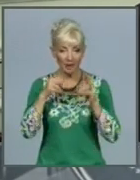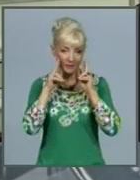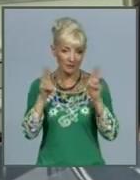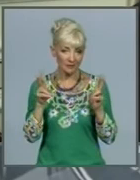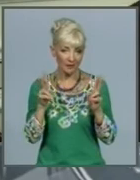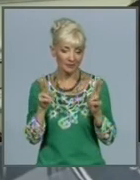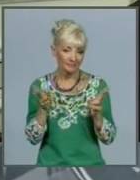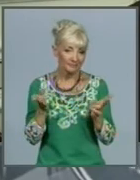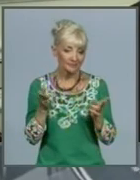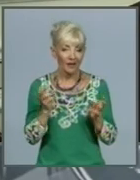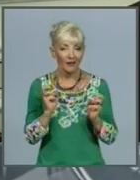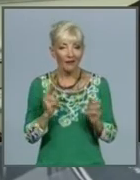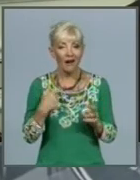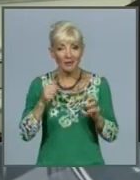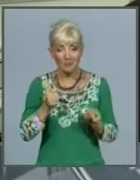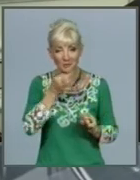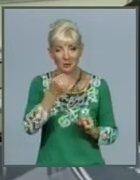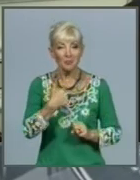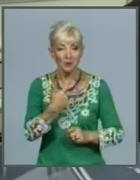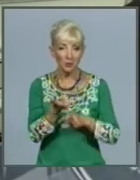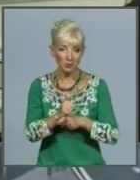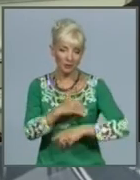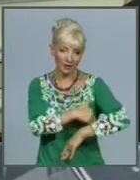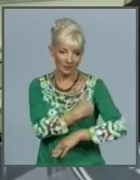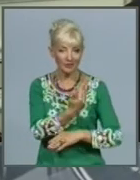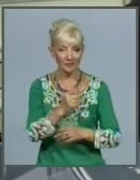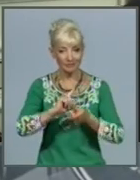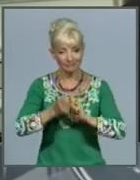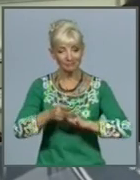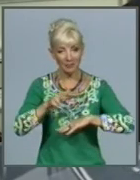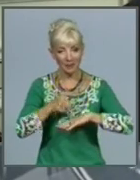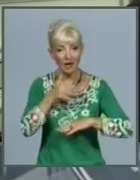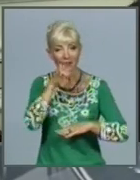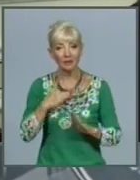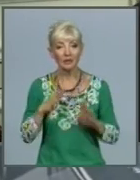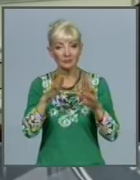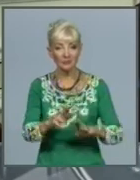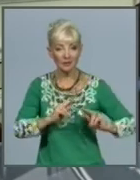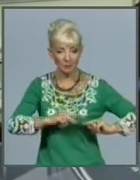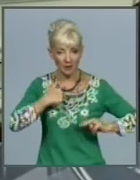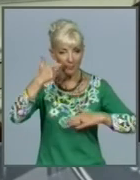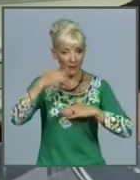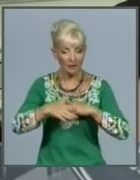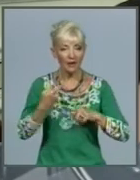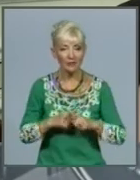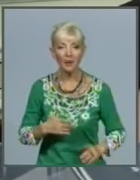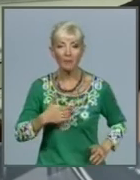мотивувати, але мені хотілося. І коли я прийшла працювати сюди, я зрозуміла, що це моє. Мені подобається те, що я